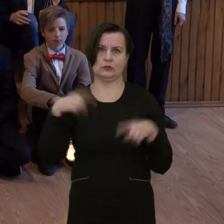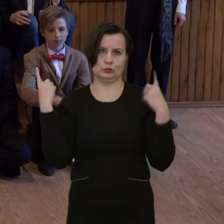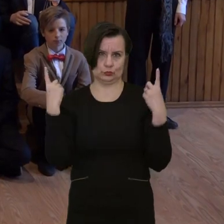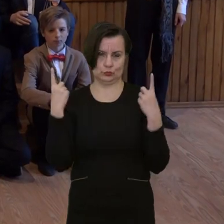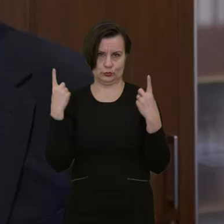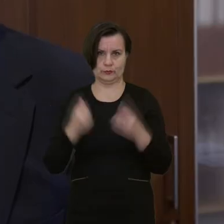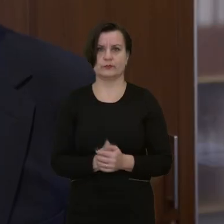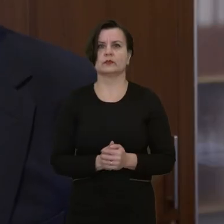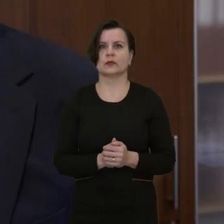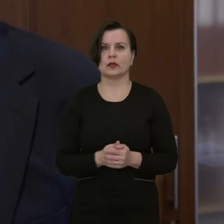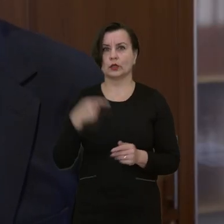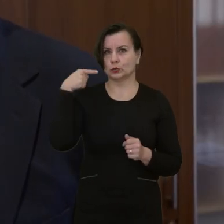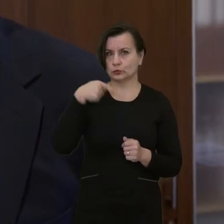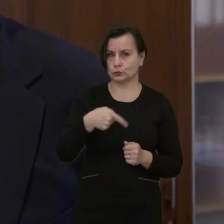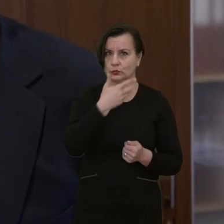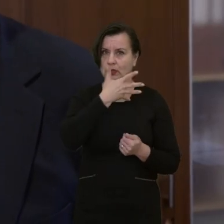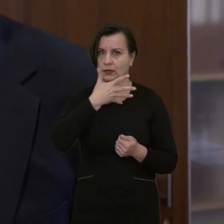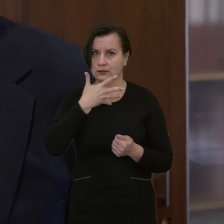440 sukaktį.